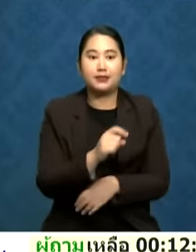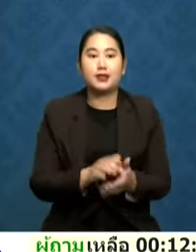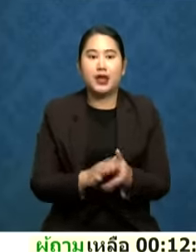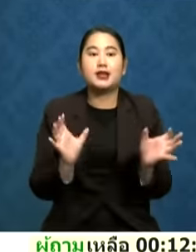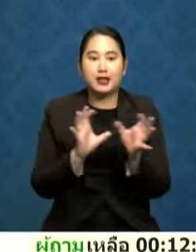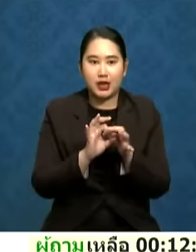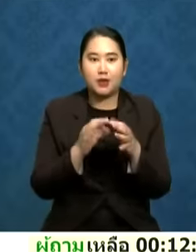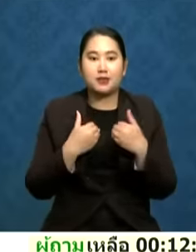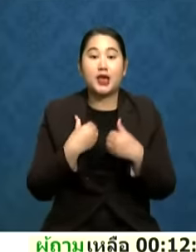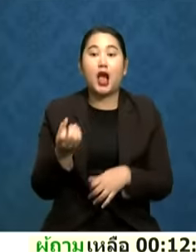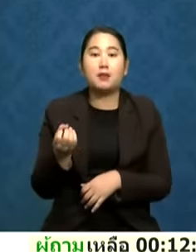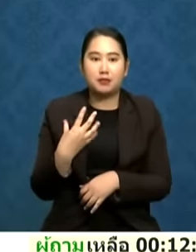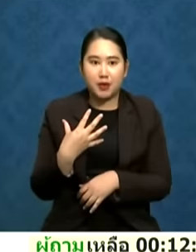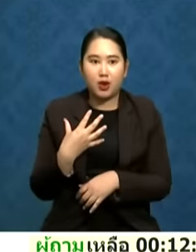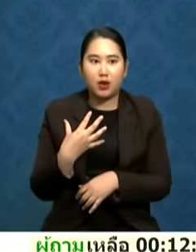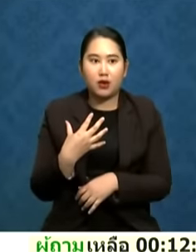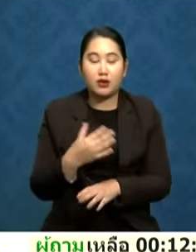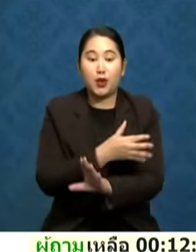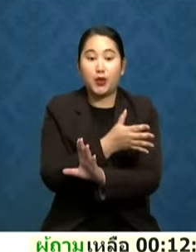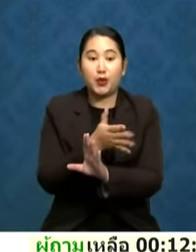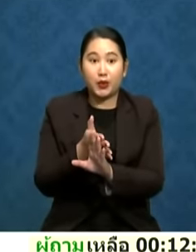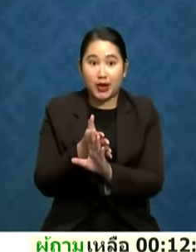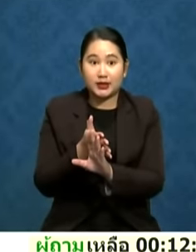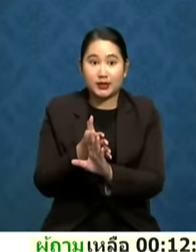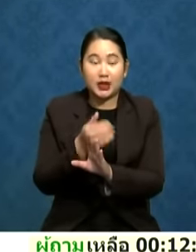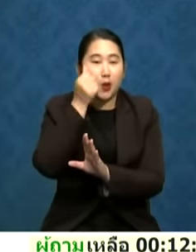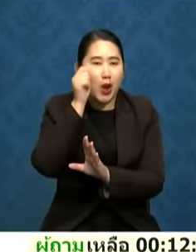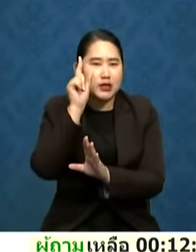ค่ใจ 2010 ๆ